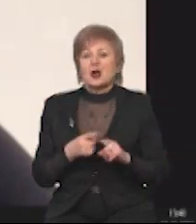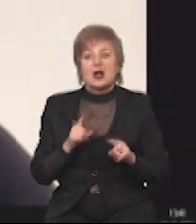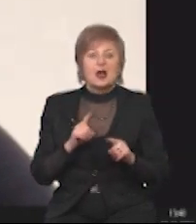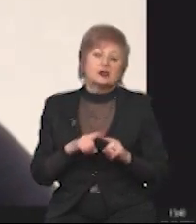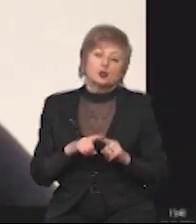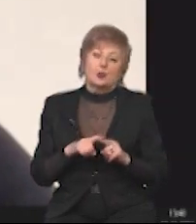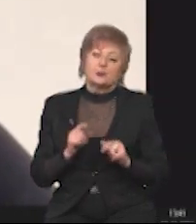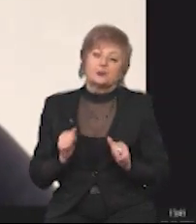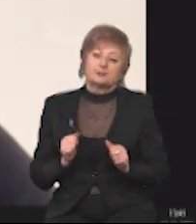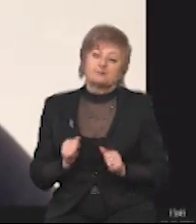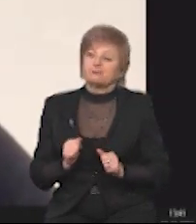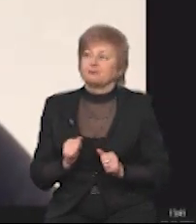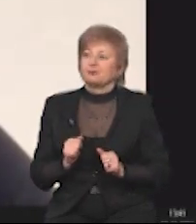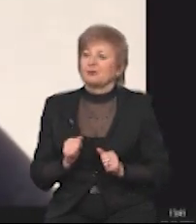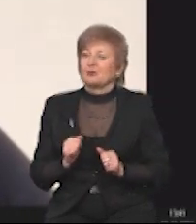бы